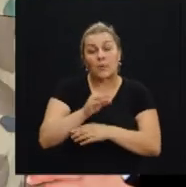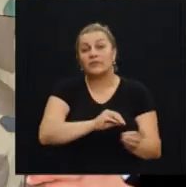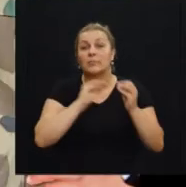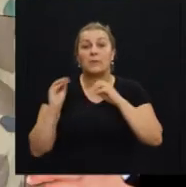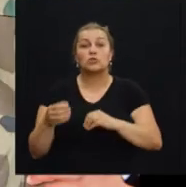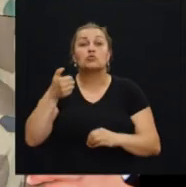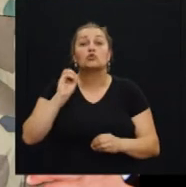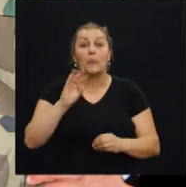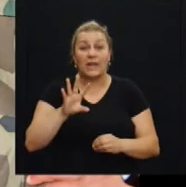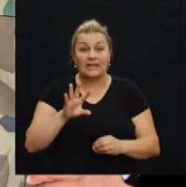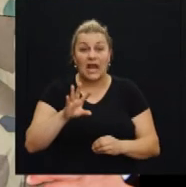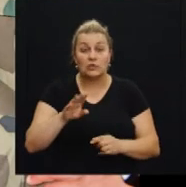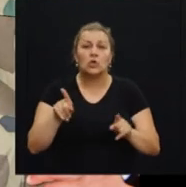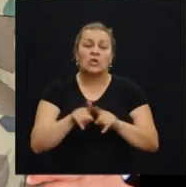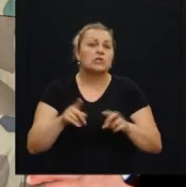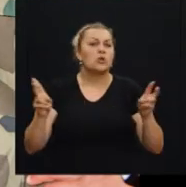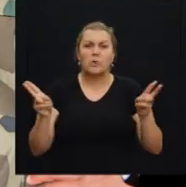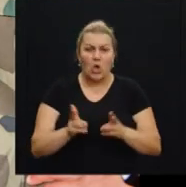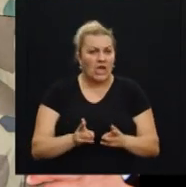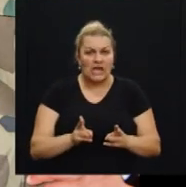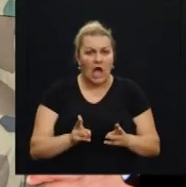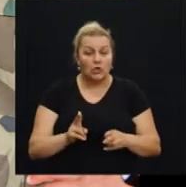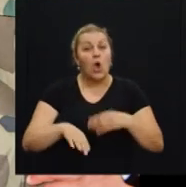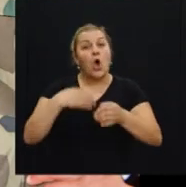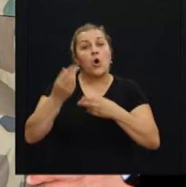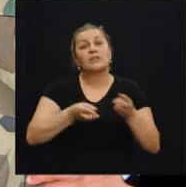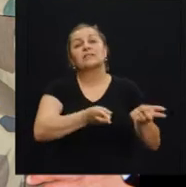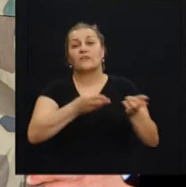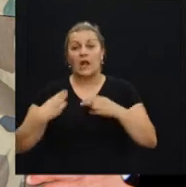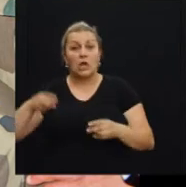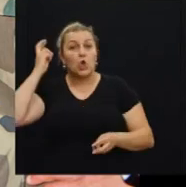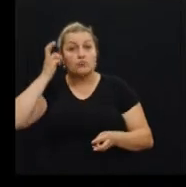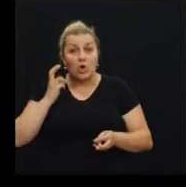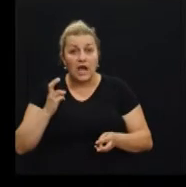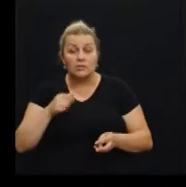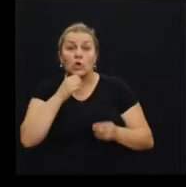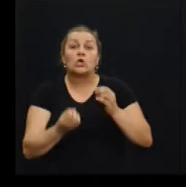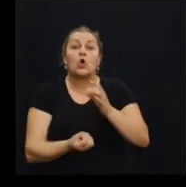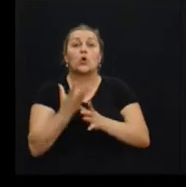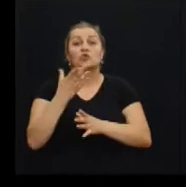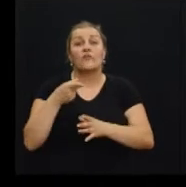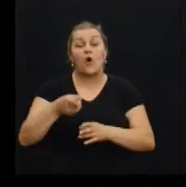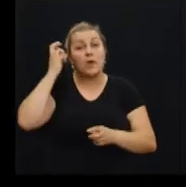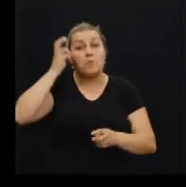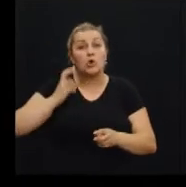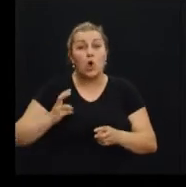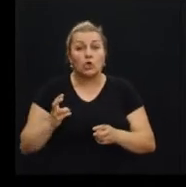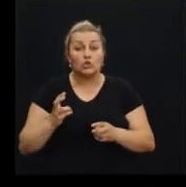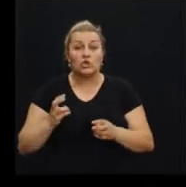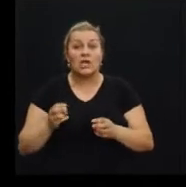u 115. Isto se kratko zadrža i onda se vratio u Mornaricu i osnova je taj mornarički diverzantski